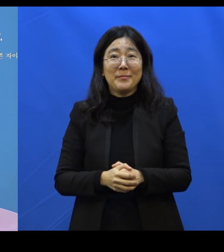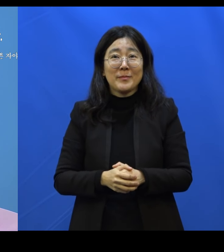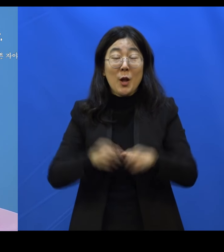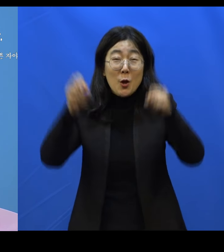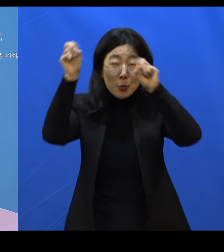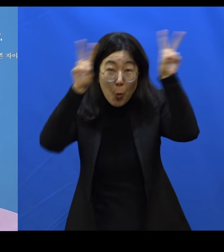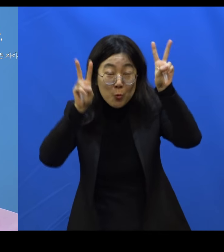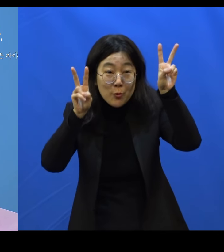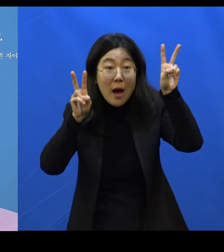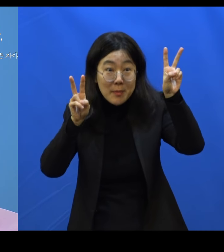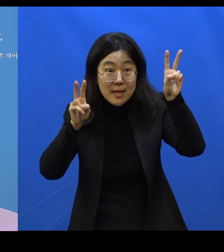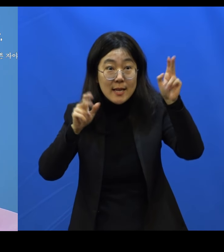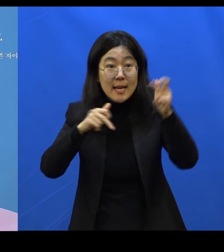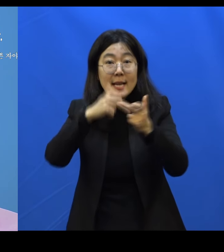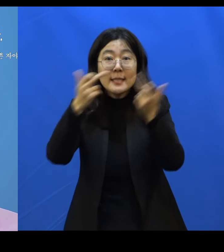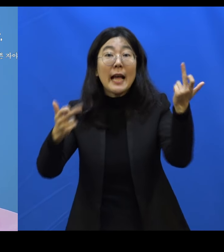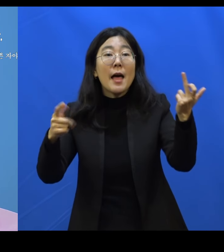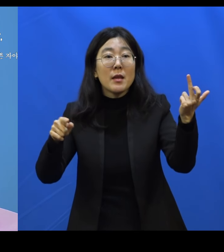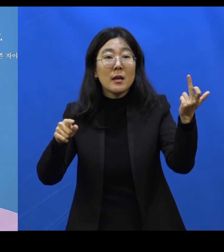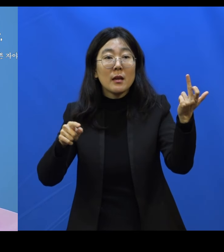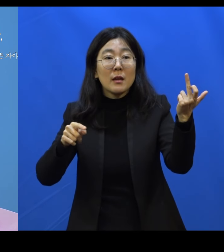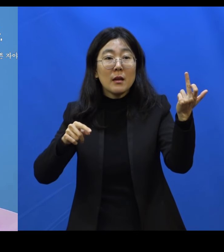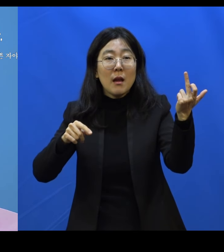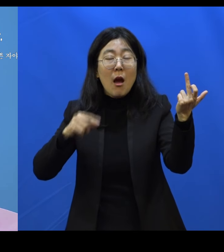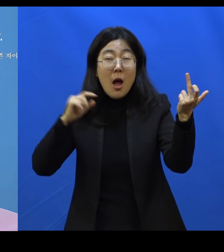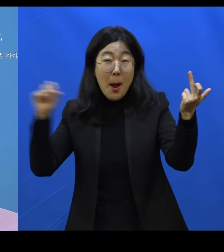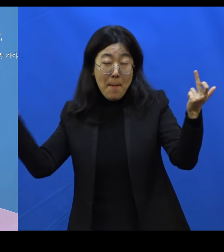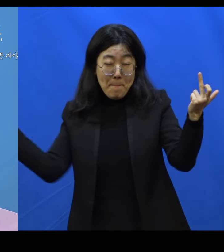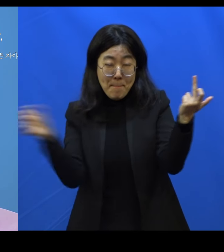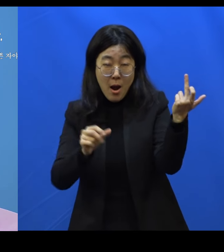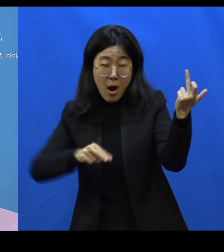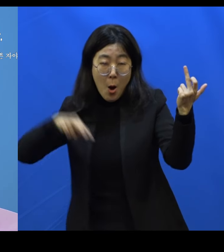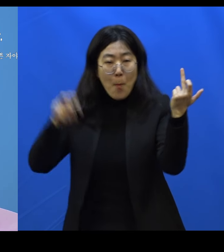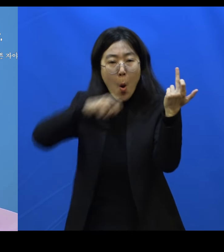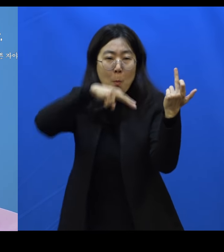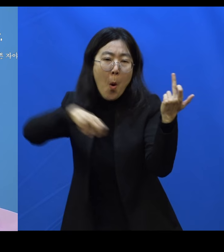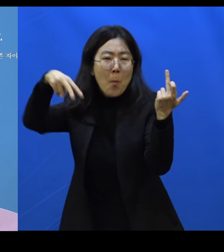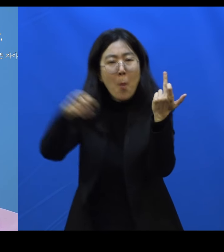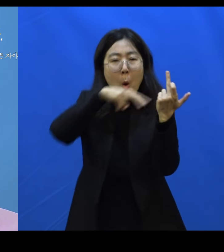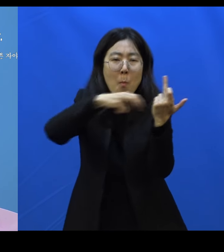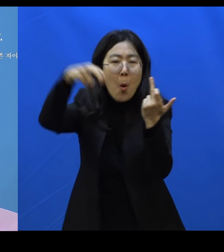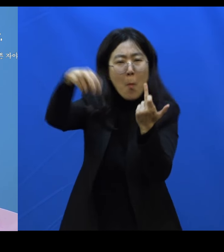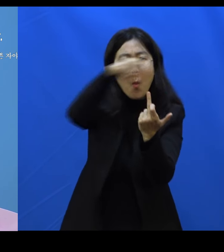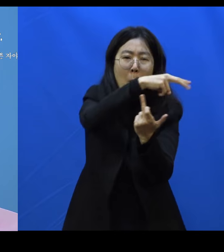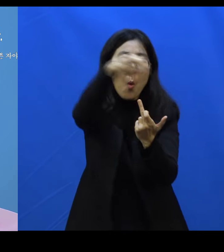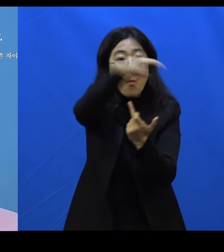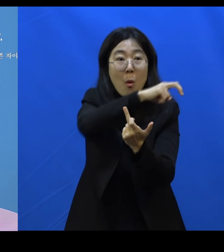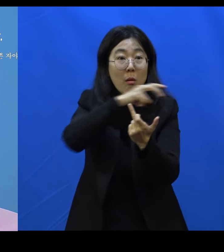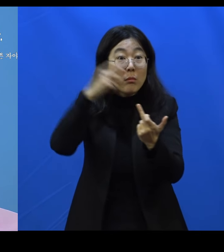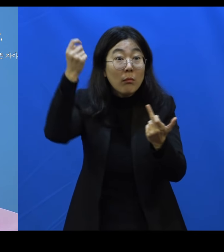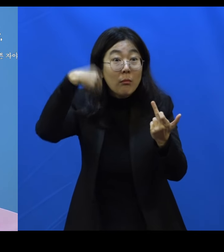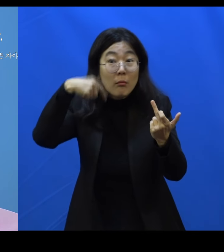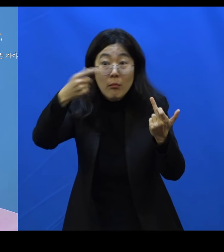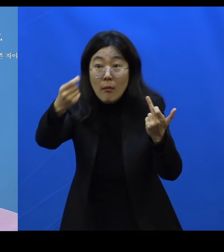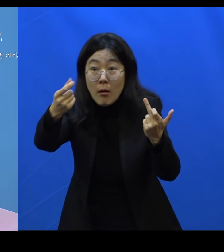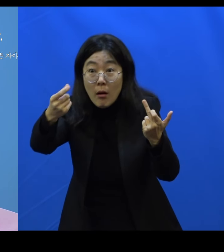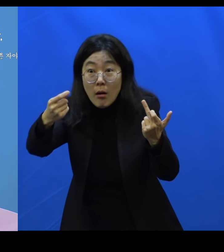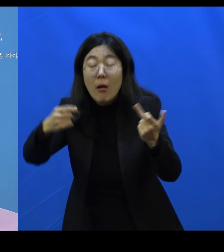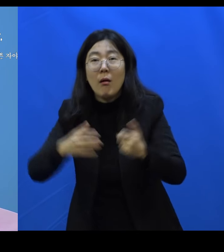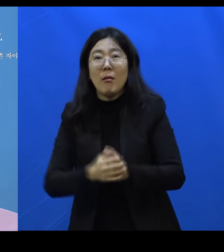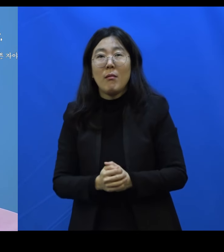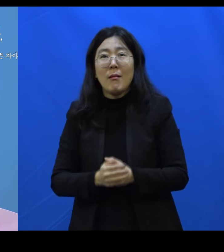노루와 사슴은 산을 쉽게 그리고 빠르게 넘는 능력을 가지고 있습니다. 사랑하는 자가